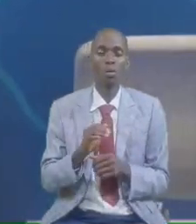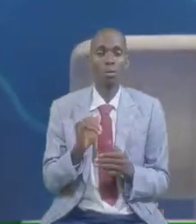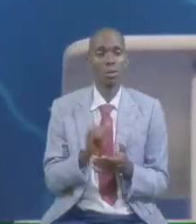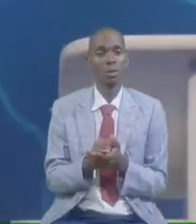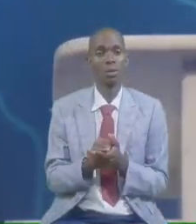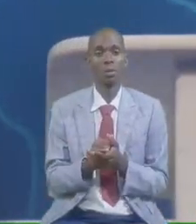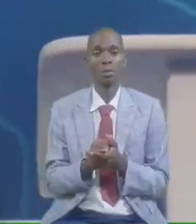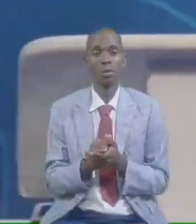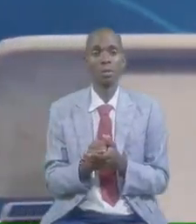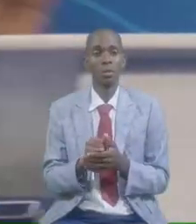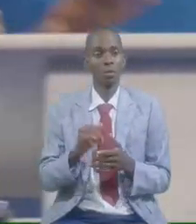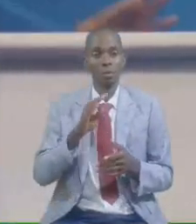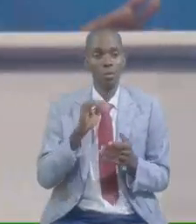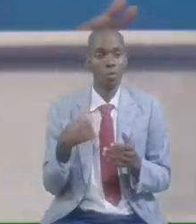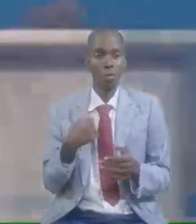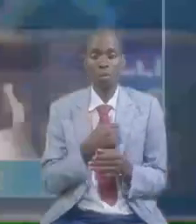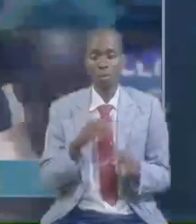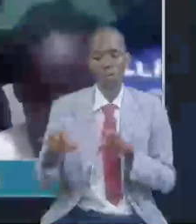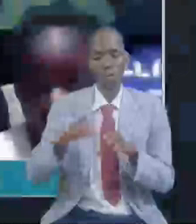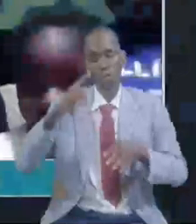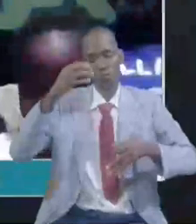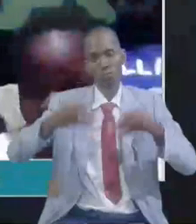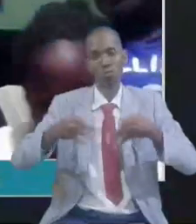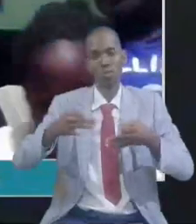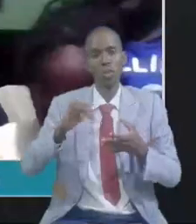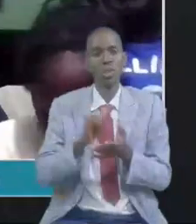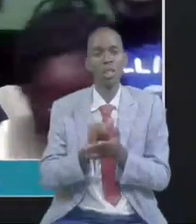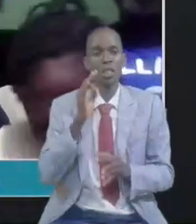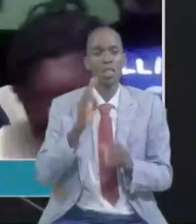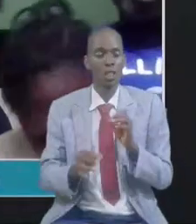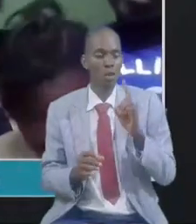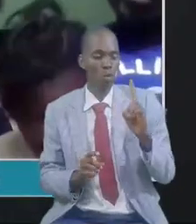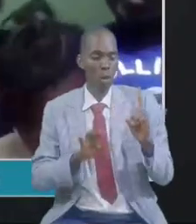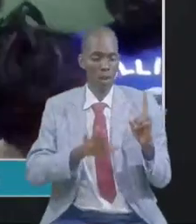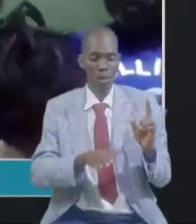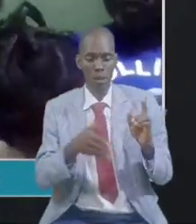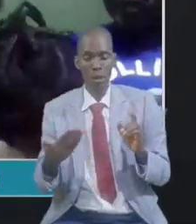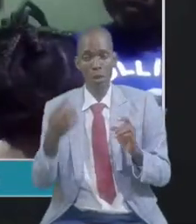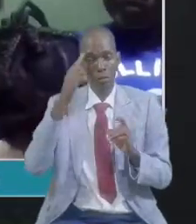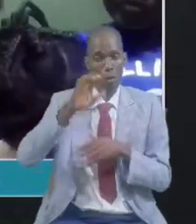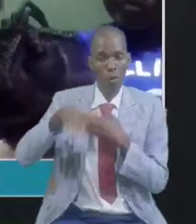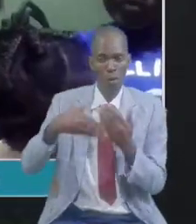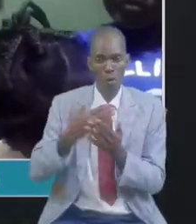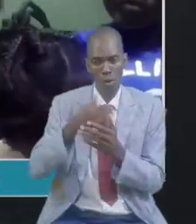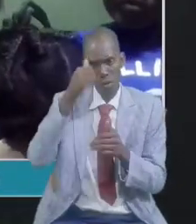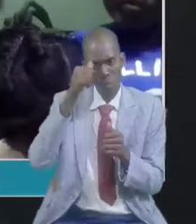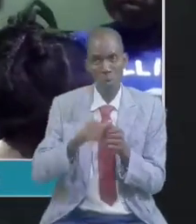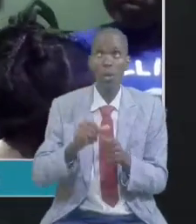seul est mort pour tous, rappelez-vous, il est mort pour toi,